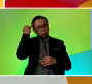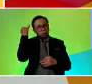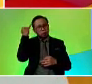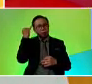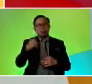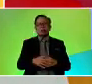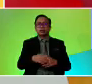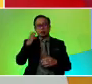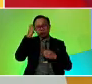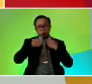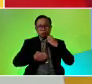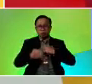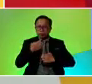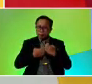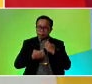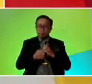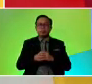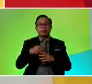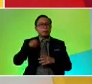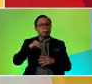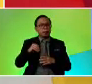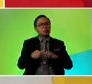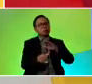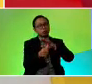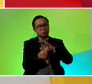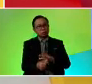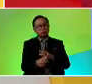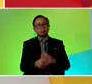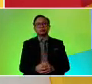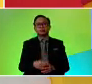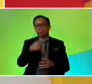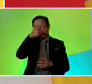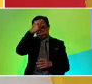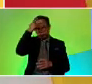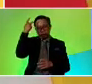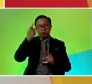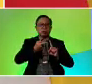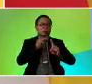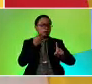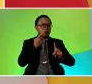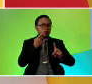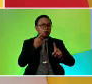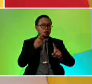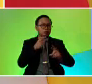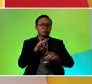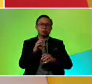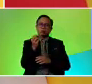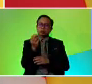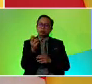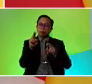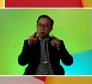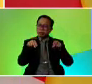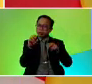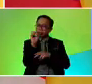emosi Oke dimana mereka ini ditindas Oke karena datang dari pada golongan kurang berupa